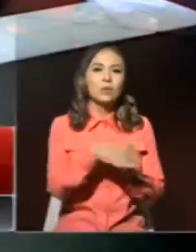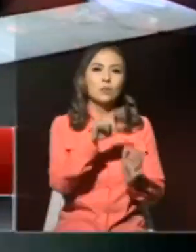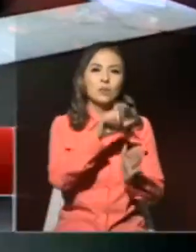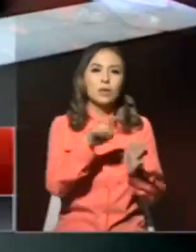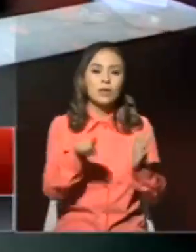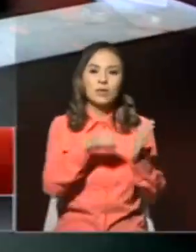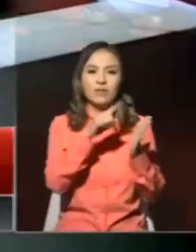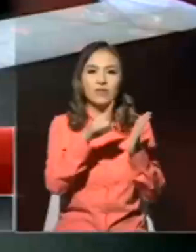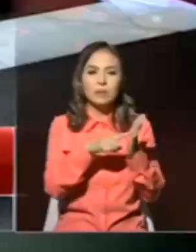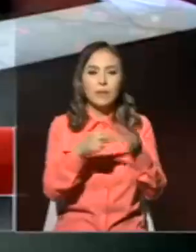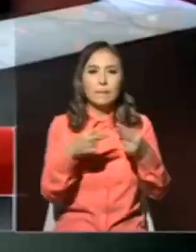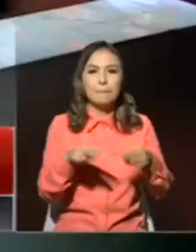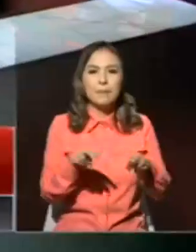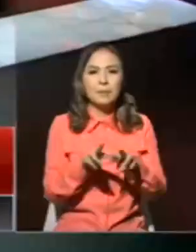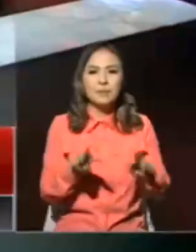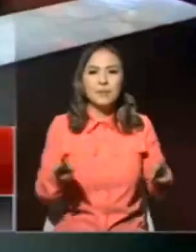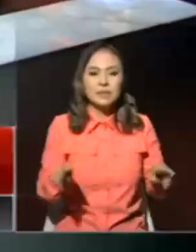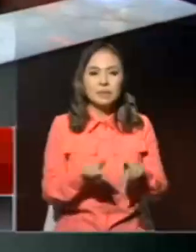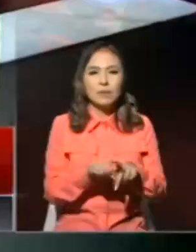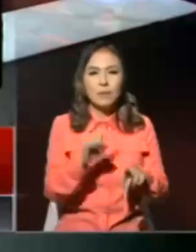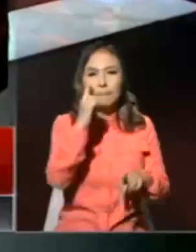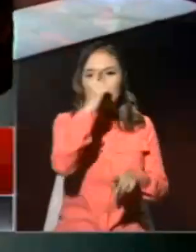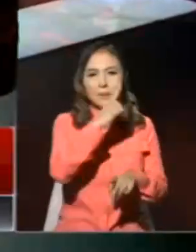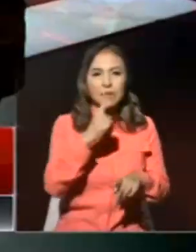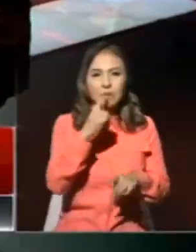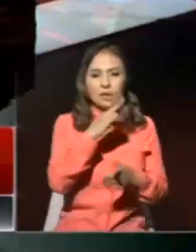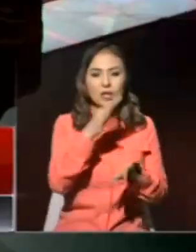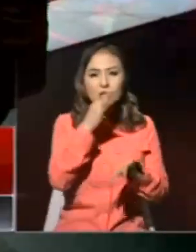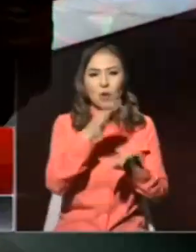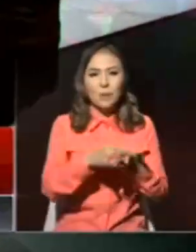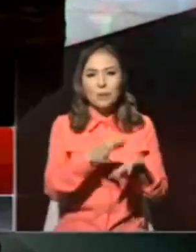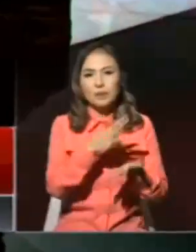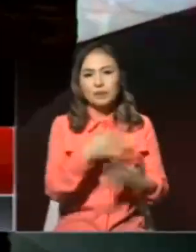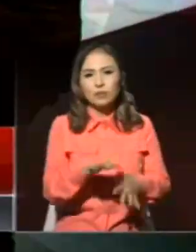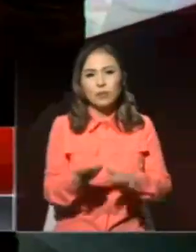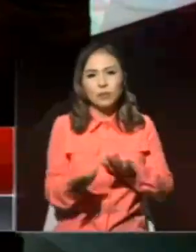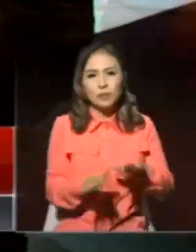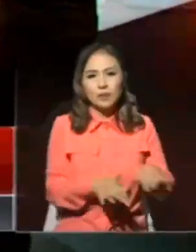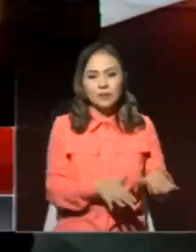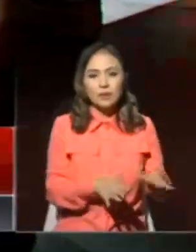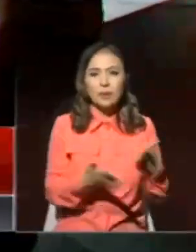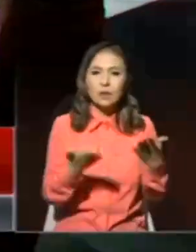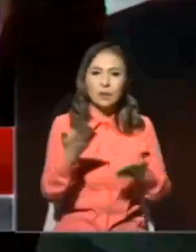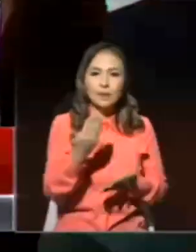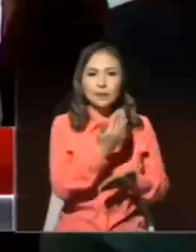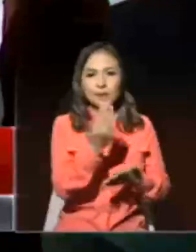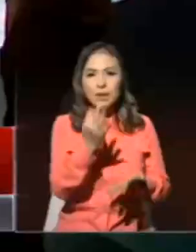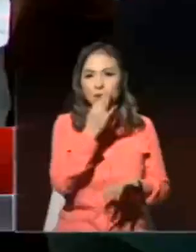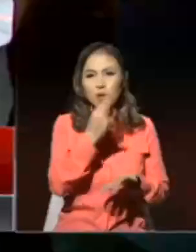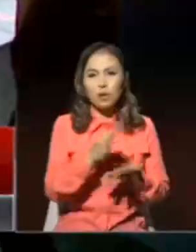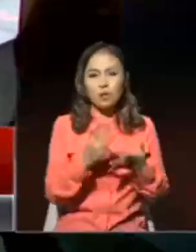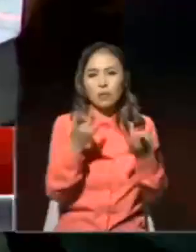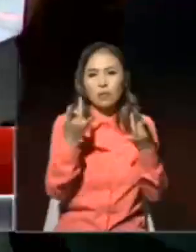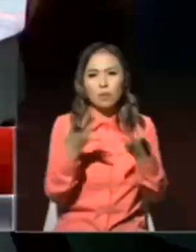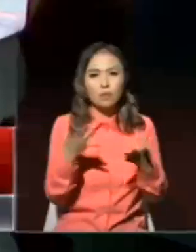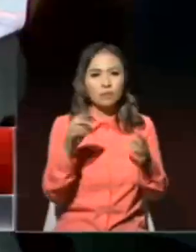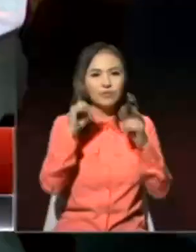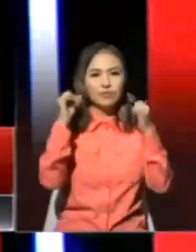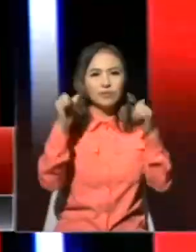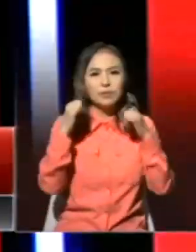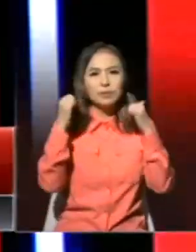сауалдарыңызға премьер-министр осыдан бір жыл бұрын жауап беріп қойған сияқты. Әлде сіздер бұл жауап жайынан хабардарсыздар ма?